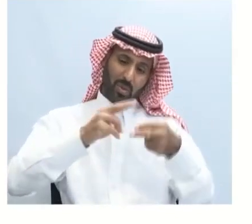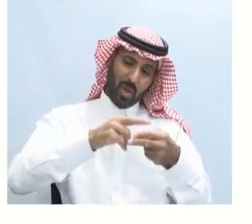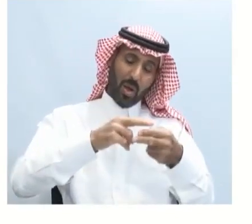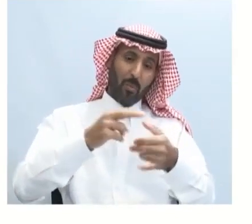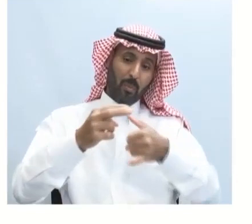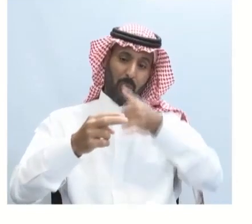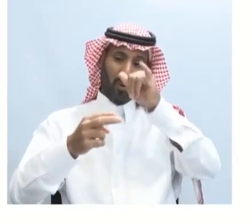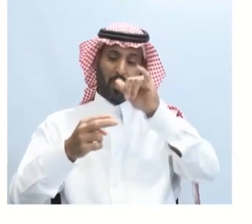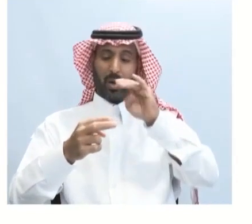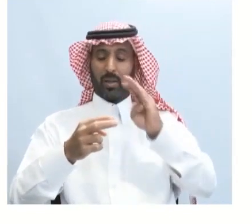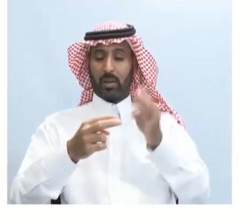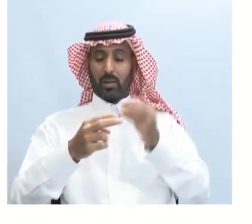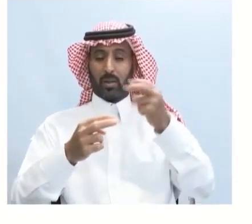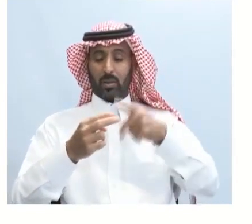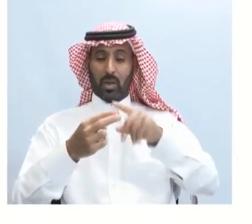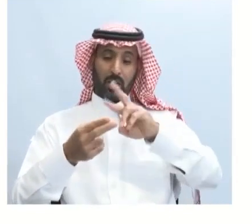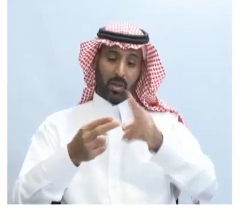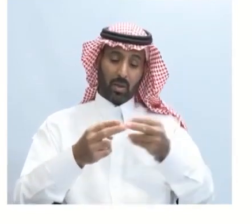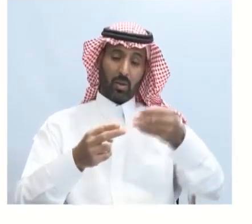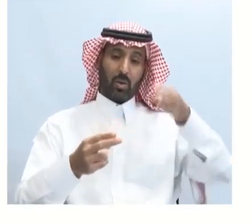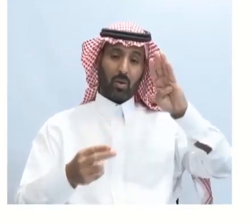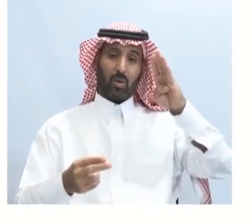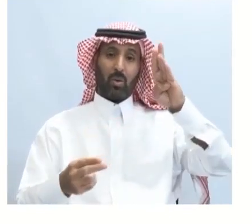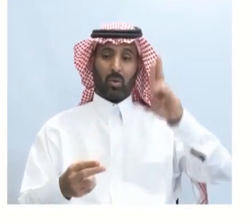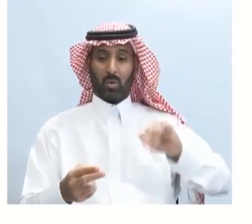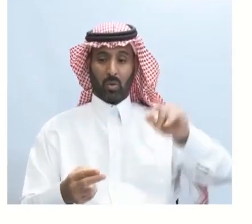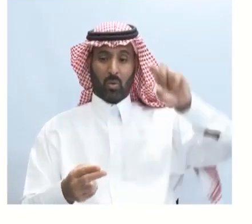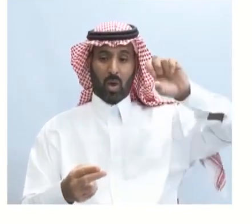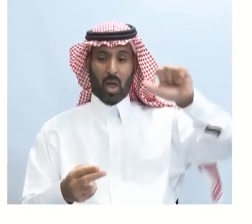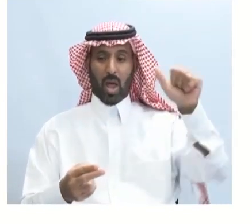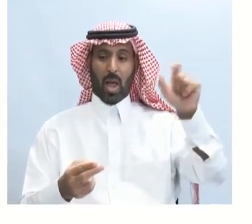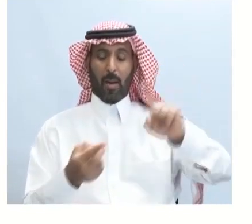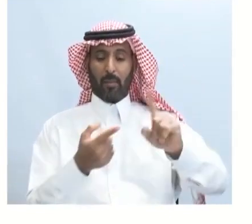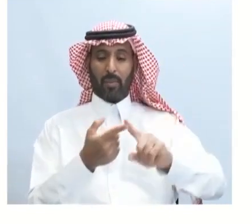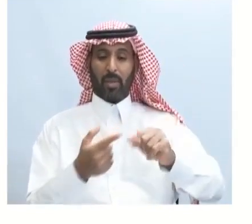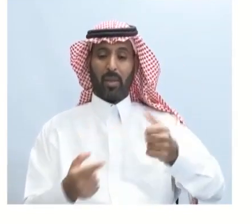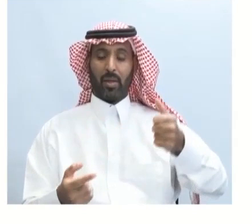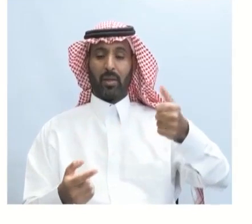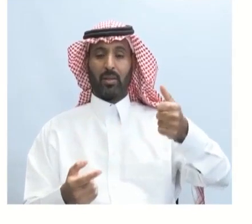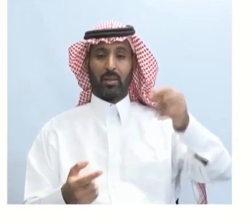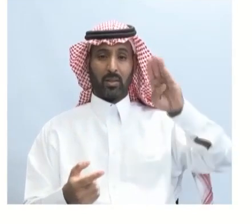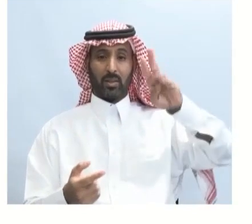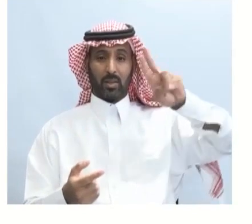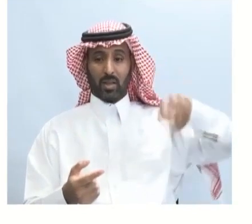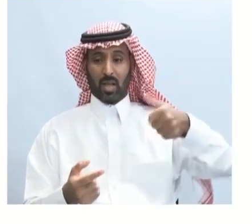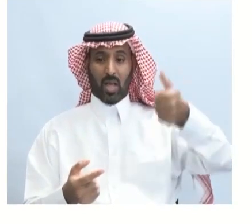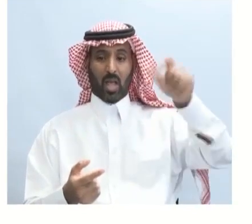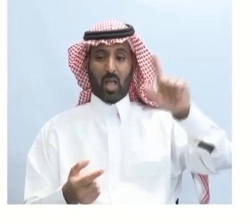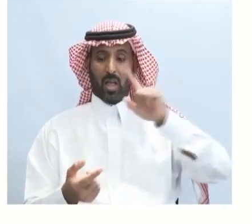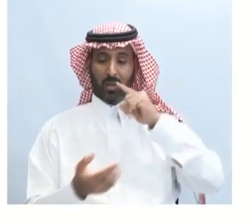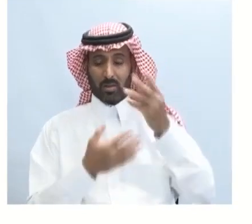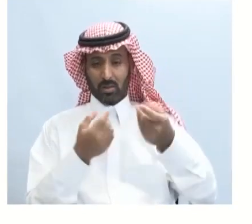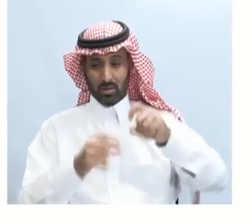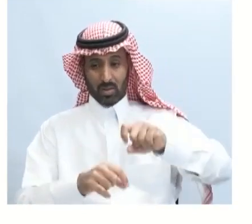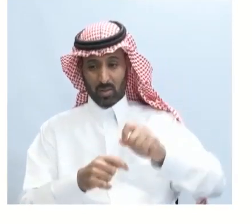كحول وايضا كيتونات وايضا استار ويمكن استعمال هذه الجزيئات لتكوين المركبات التي